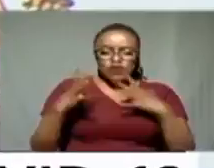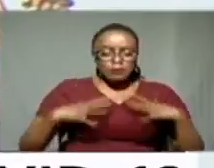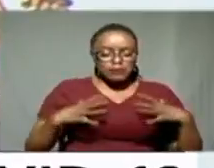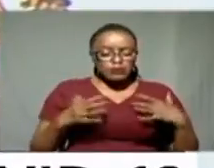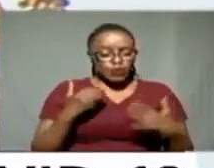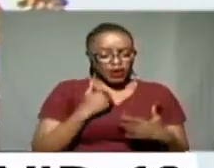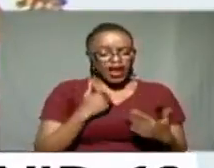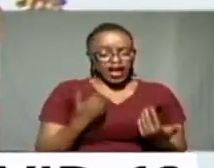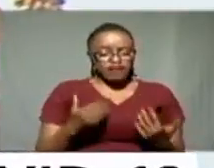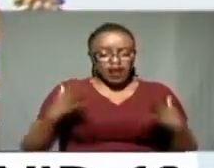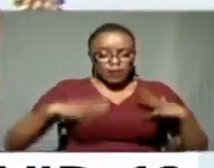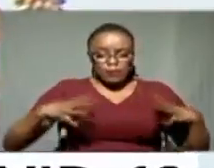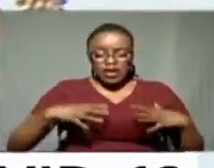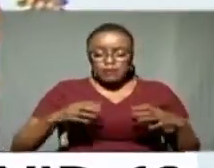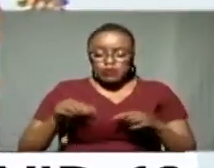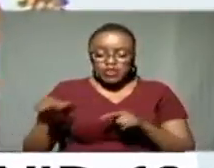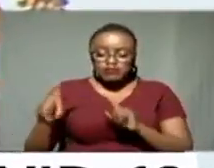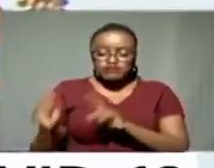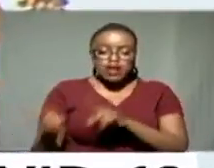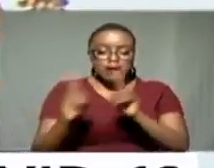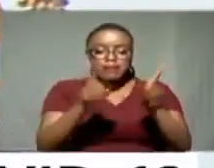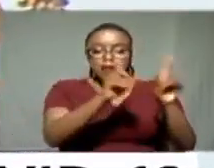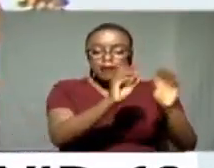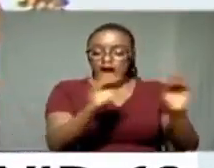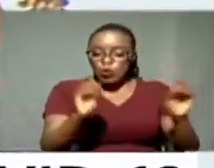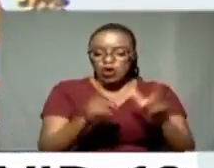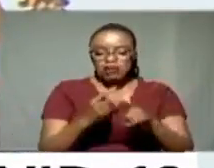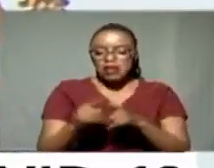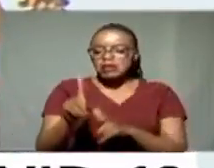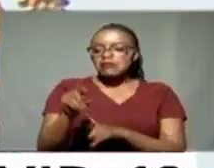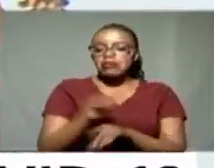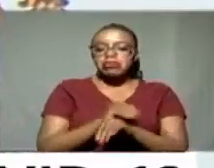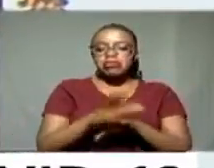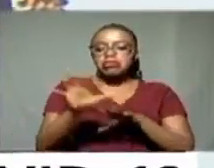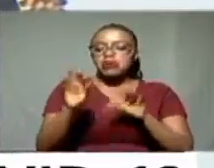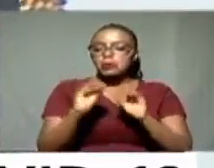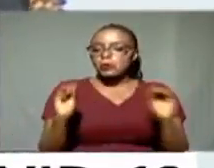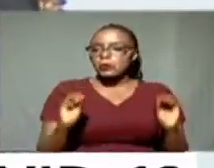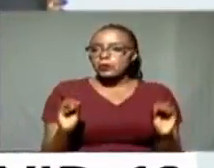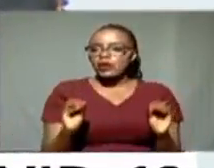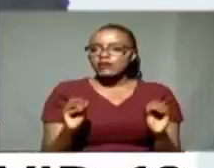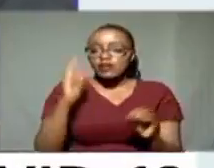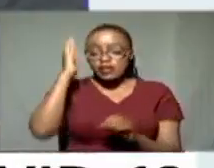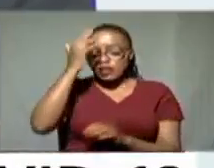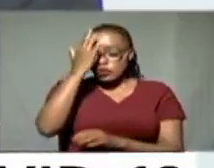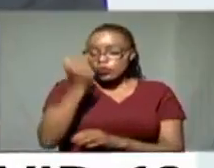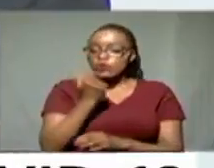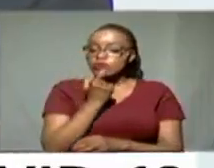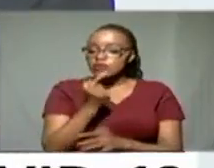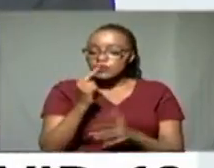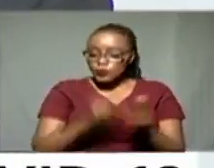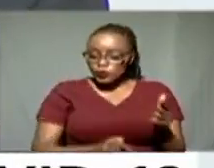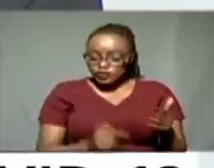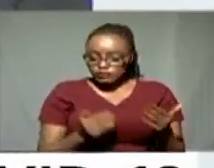watu. Watu wasipotembea, basi virusi haitatembea. Na ndio sababu tumesema